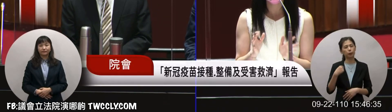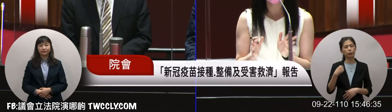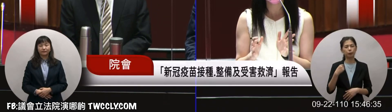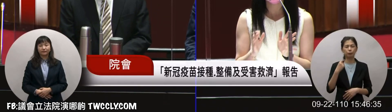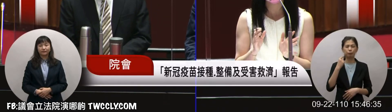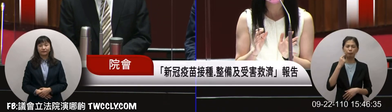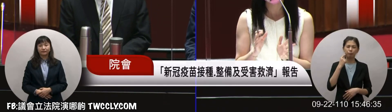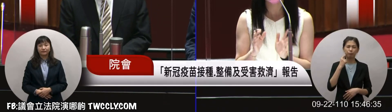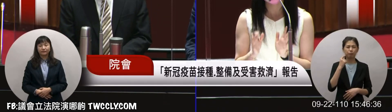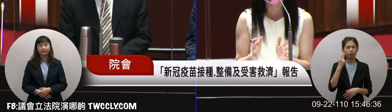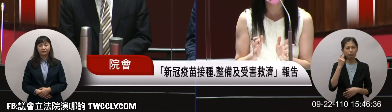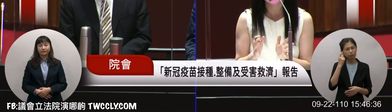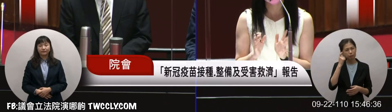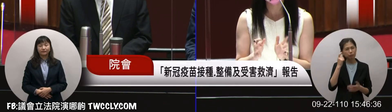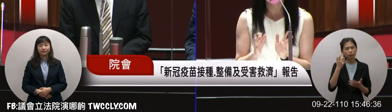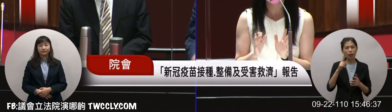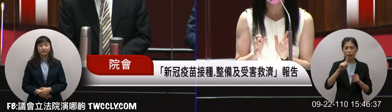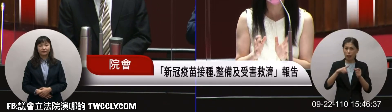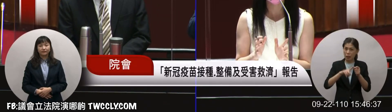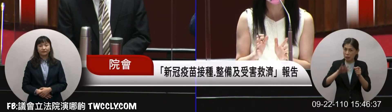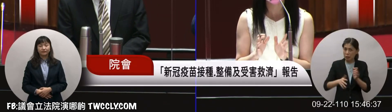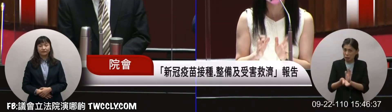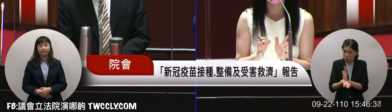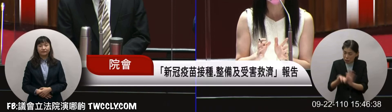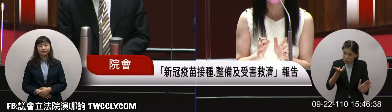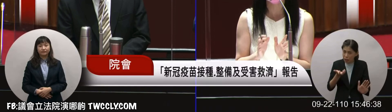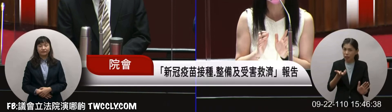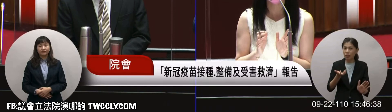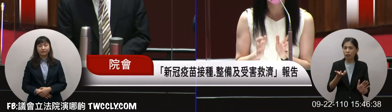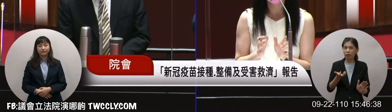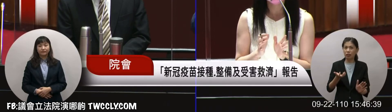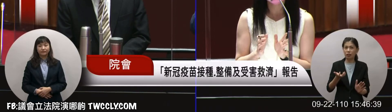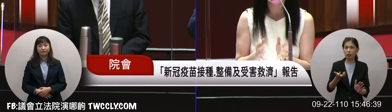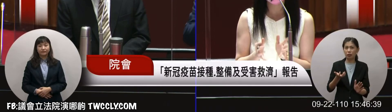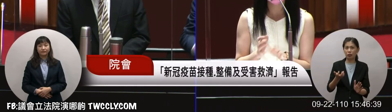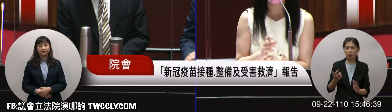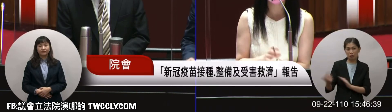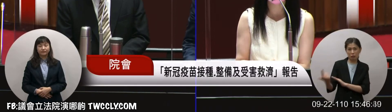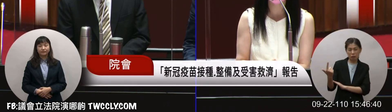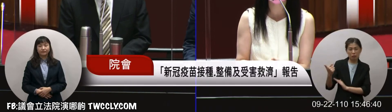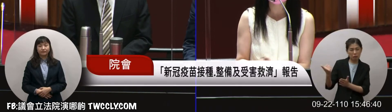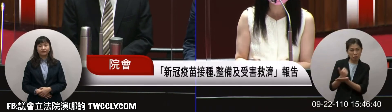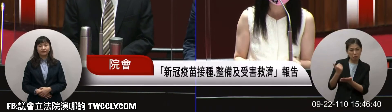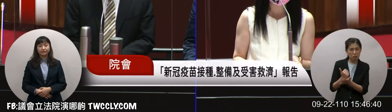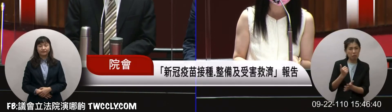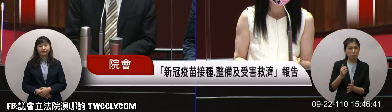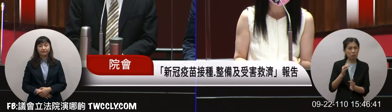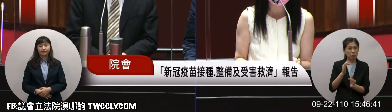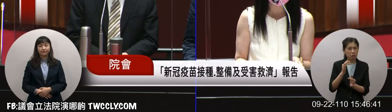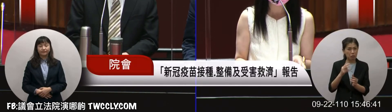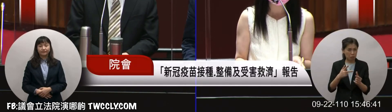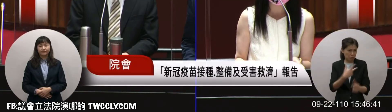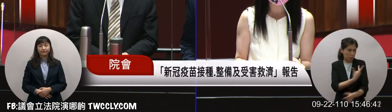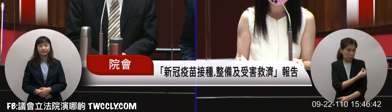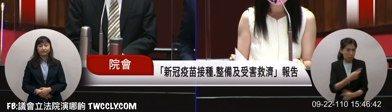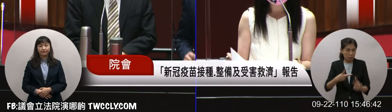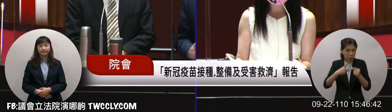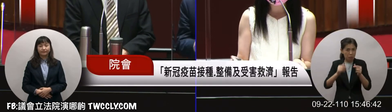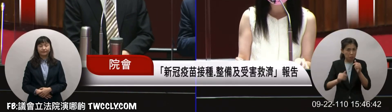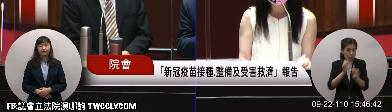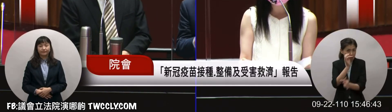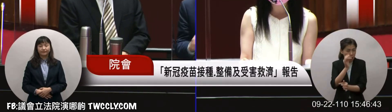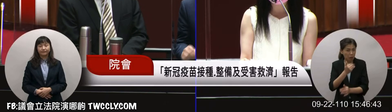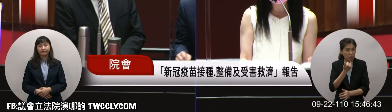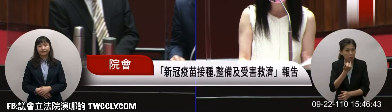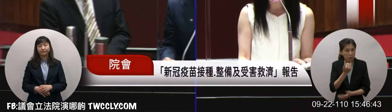预估就是说，在年底之前能不能把剩下的这个货能够完全的到货？这个部分部长可以有一个。